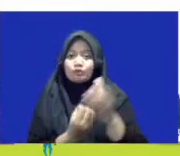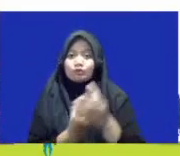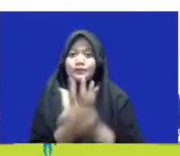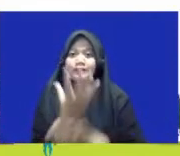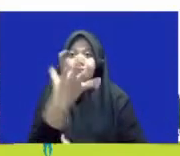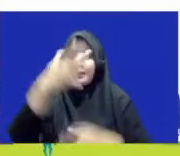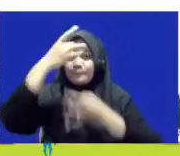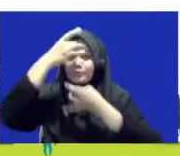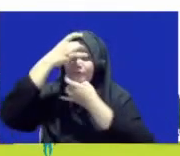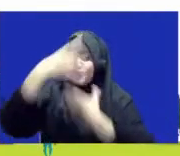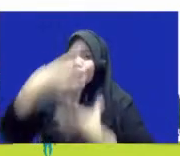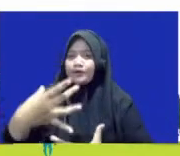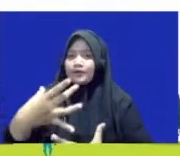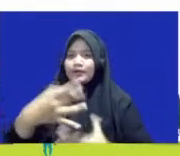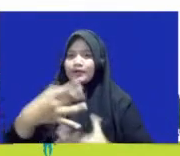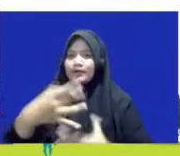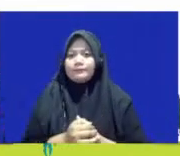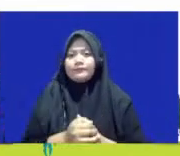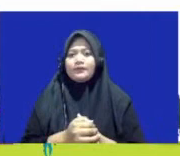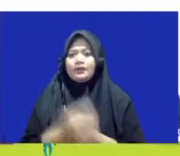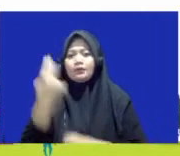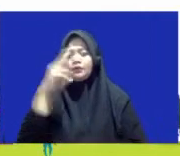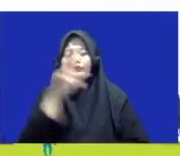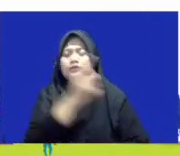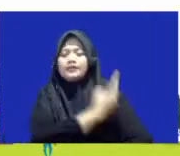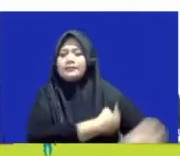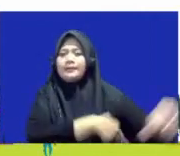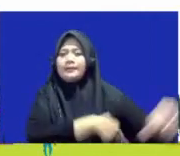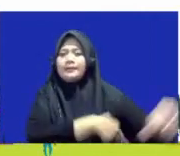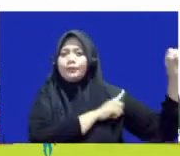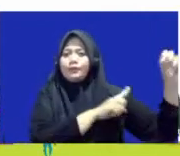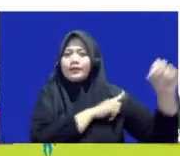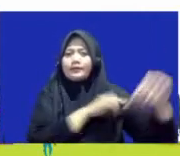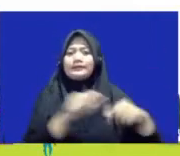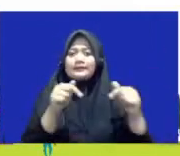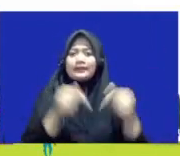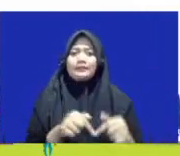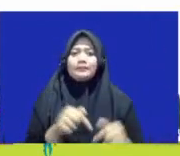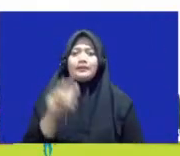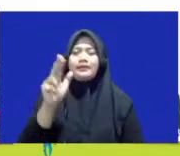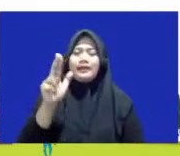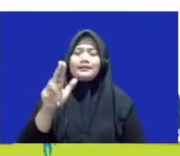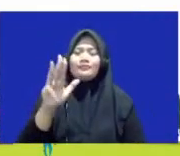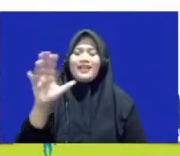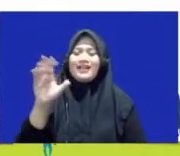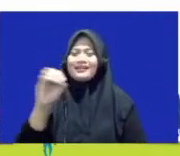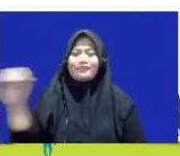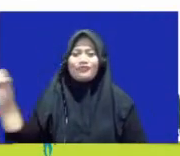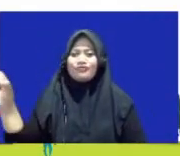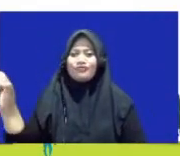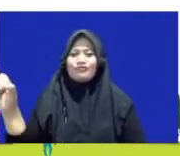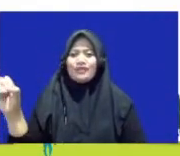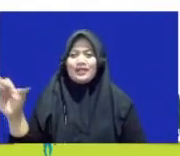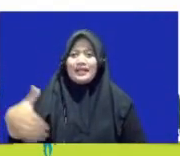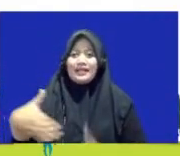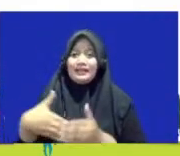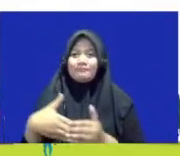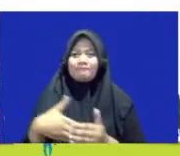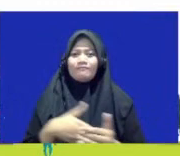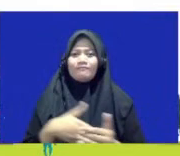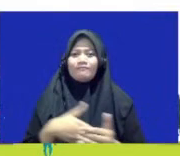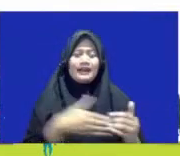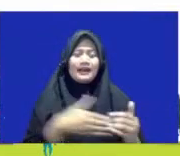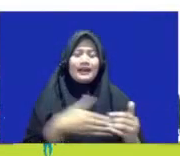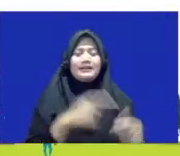dari kuantitas maupun kualitas, sampai saat ini sudah menjadi 39.000. Dan ini dikendalikan oleh Kementerian Sosial